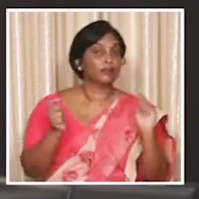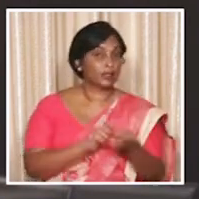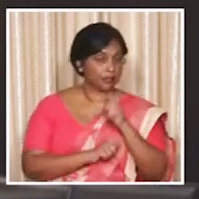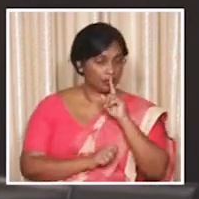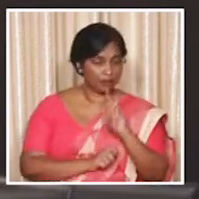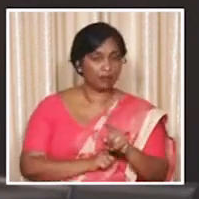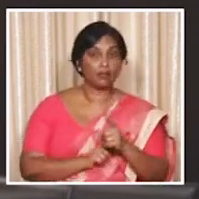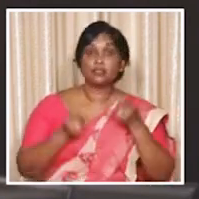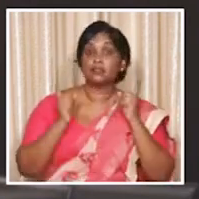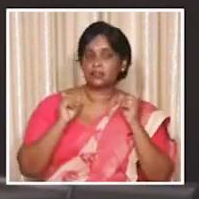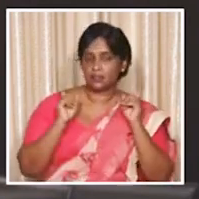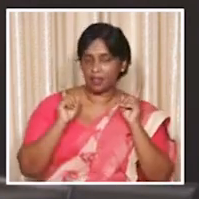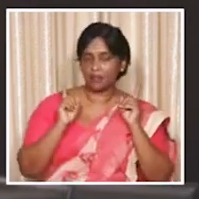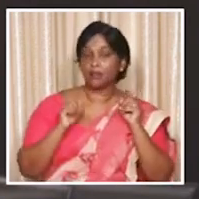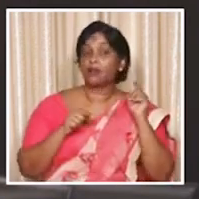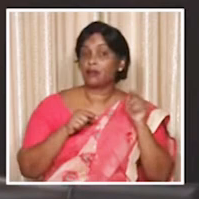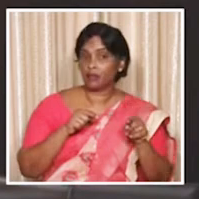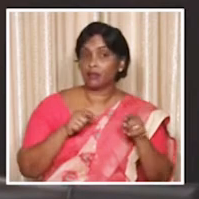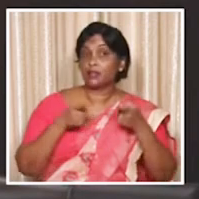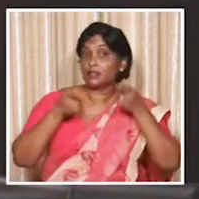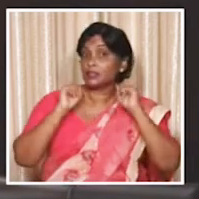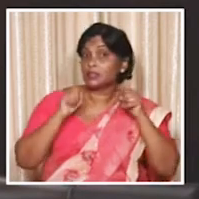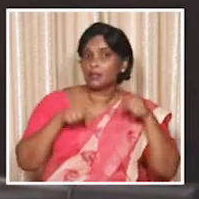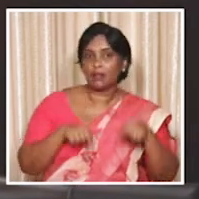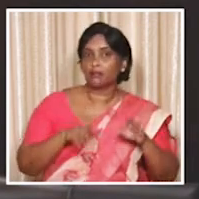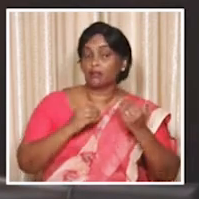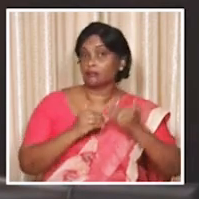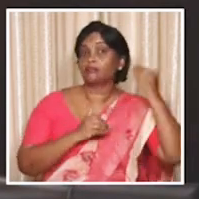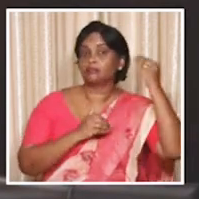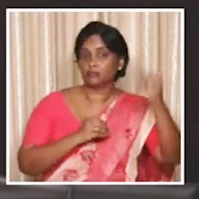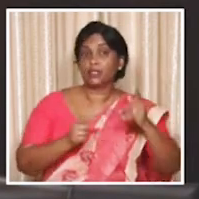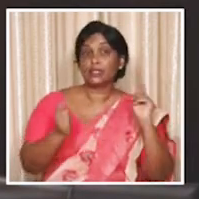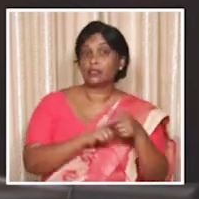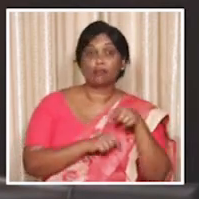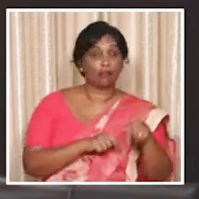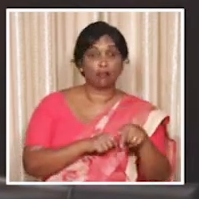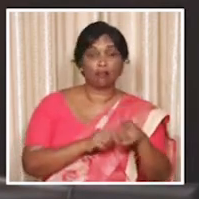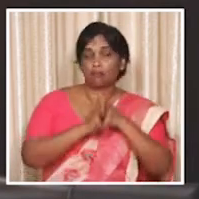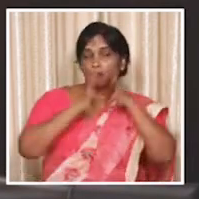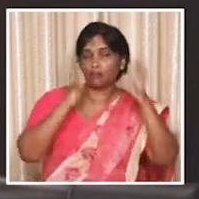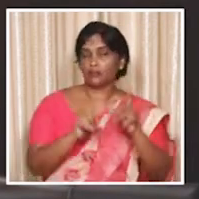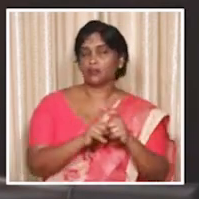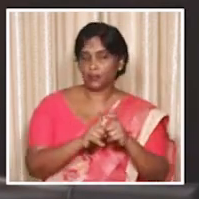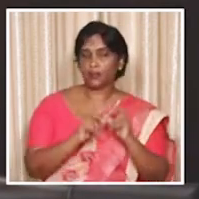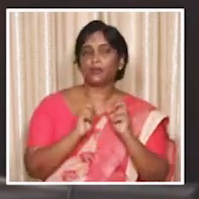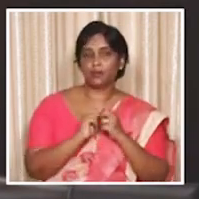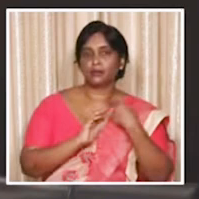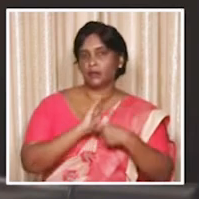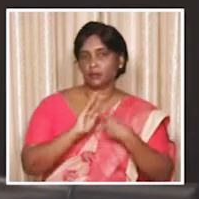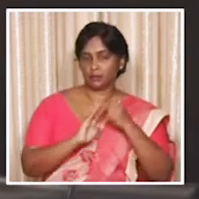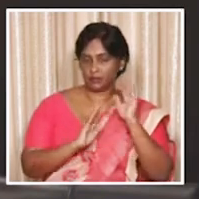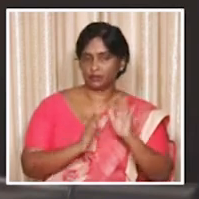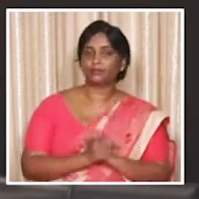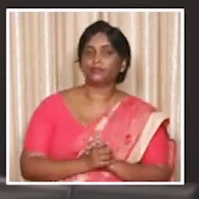කියන්නේ සෙල්ලමක්. හැබැයි මේක දැන් සෙල්ලමක් නෙවෙයි, ඊට එහාට ගිහිලා තියෙනවා. මේ ක්‍රිකට් කියන්නේ ඊට වඩා බරපතල තත්ත්වයකට රටේ පත් වෙලා